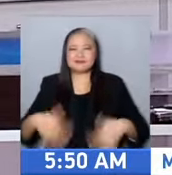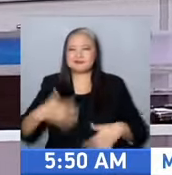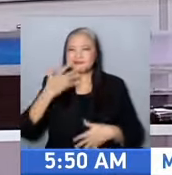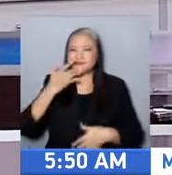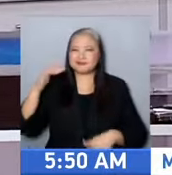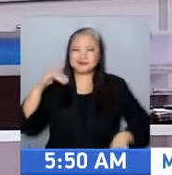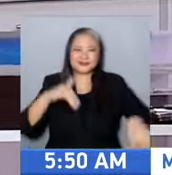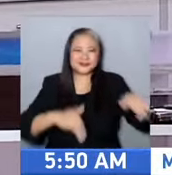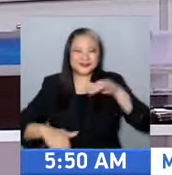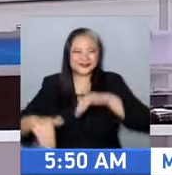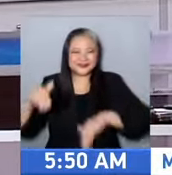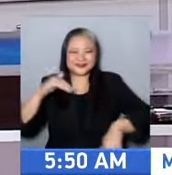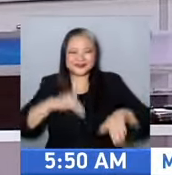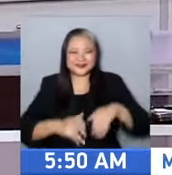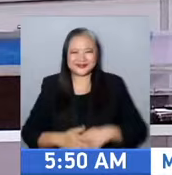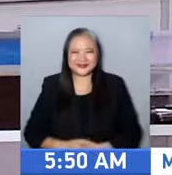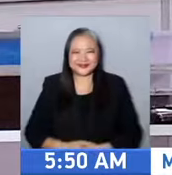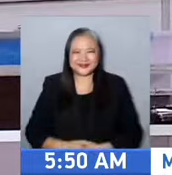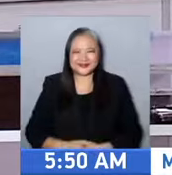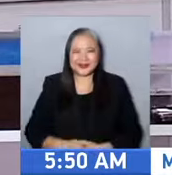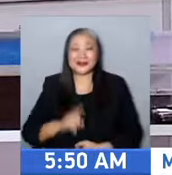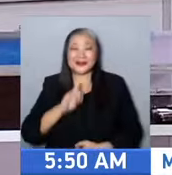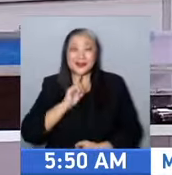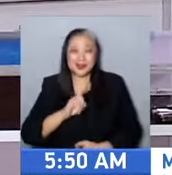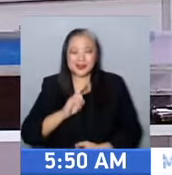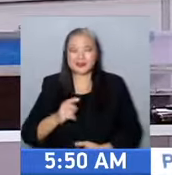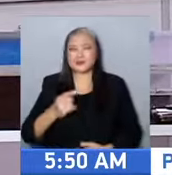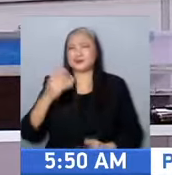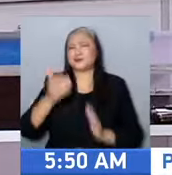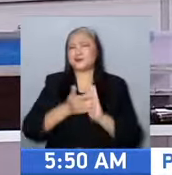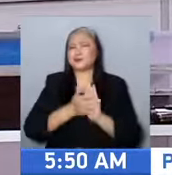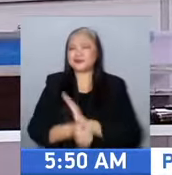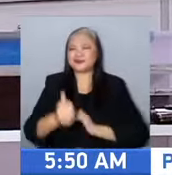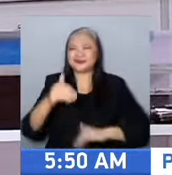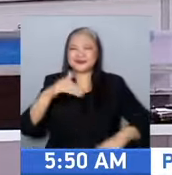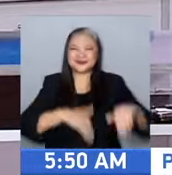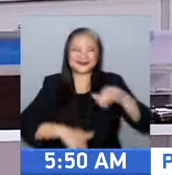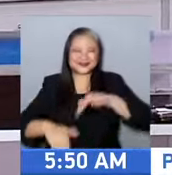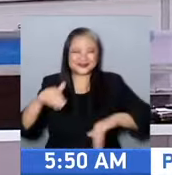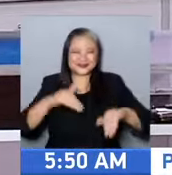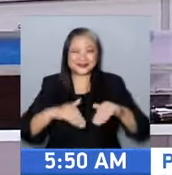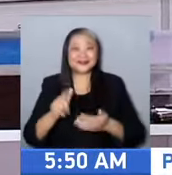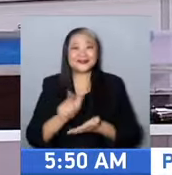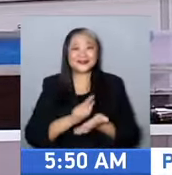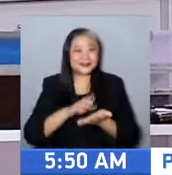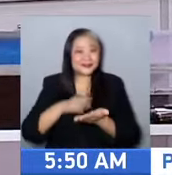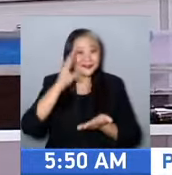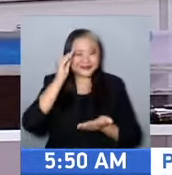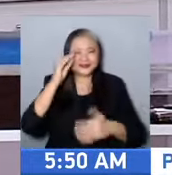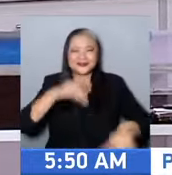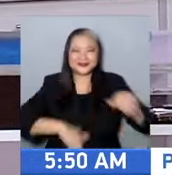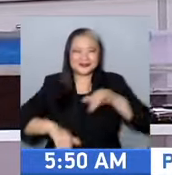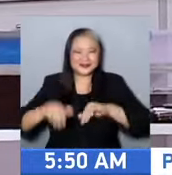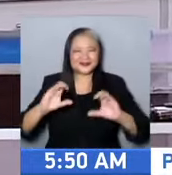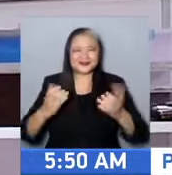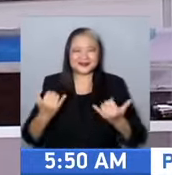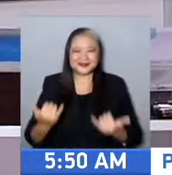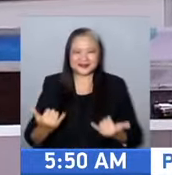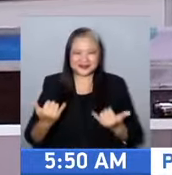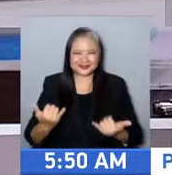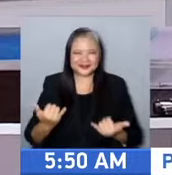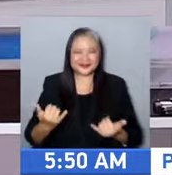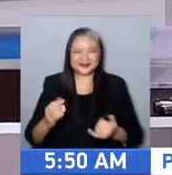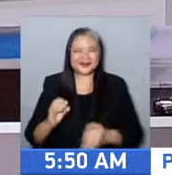yung marunong kang lumanghoy. Oo naman. The lesson starts now para sa ating swimming class this morning. At kahit babies nga, pwede na